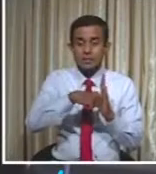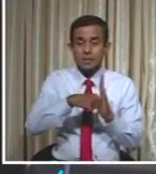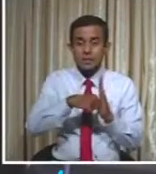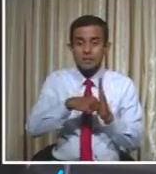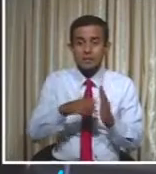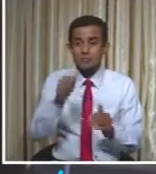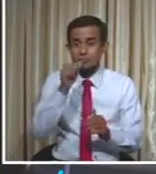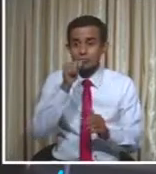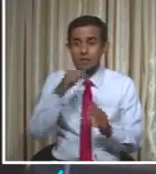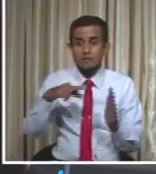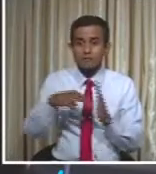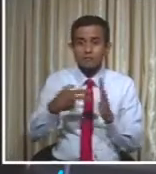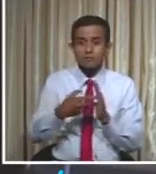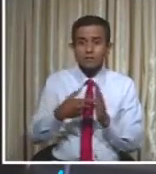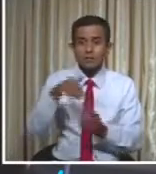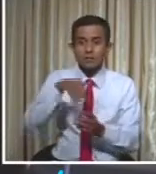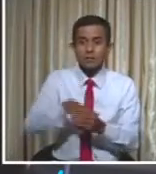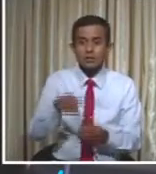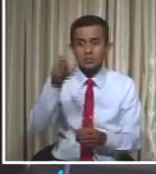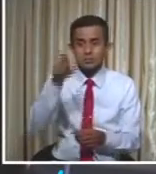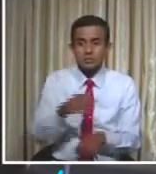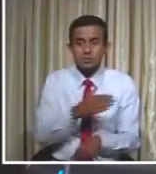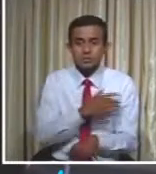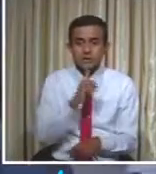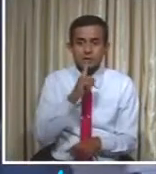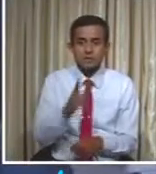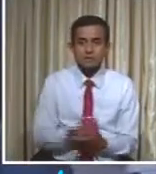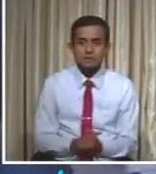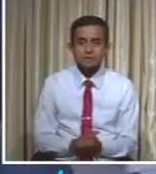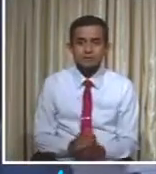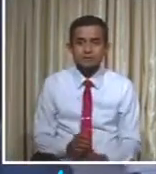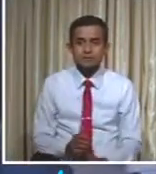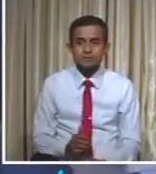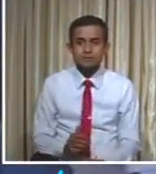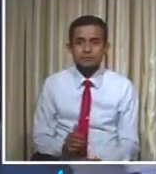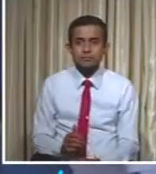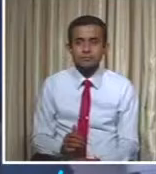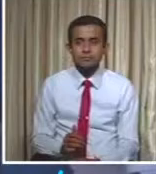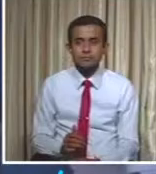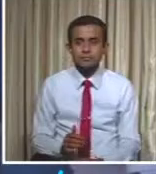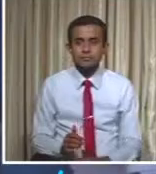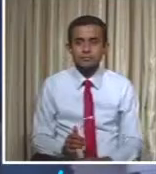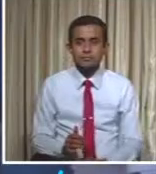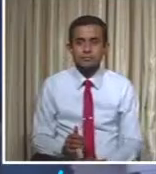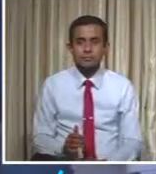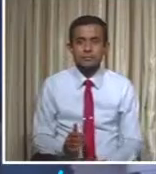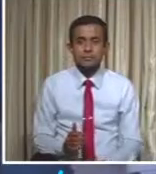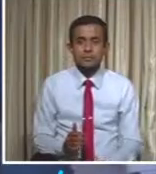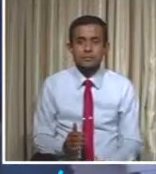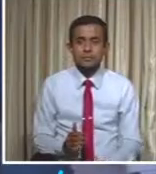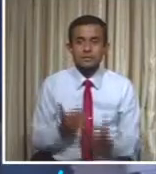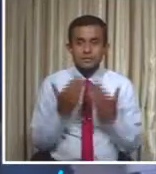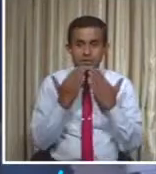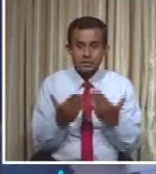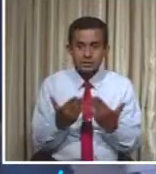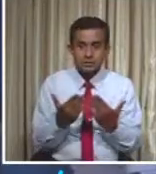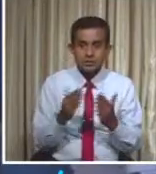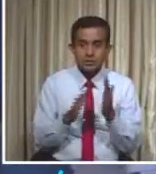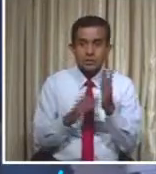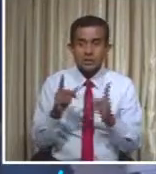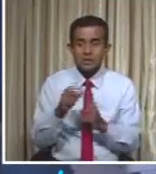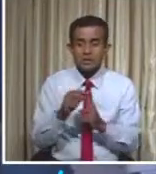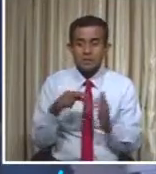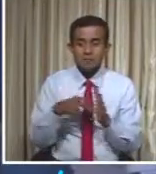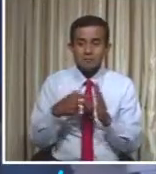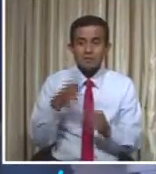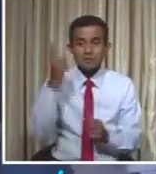ජල ව්‍යාපෘතිය මගින් ඒක ඔබතුමාට දැනුම් දෙන්න විතර. ඒක ගැන බොහොම ස්තුතියි ඔබතුමා. ඒ ව්‍යාපෘතිය ගැන මම දැනුවත් තියෙනවා. නමුත්